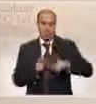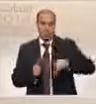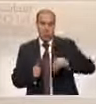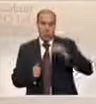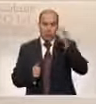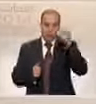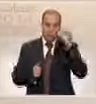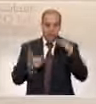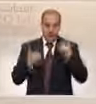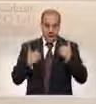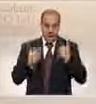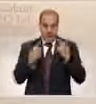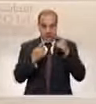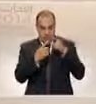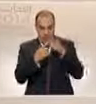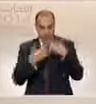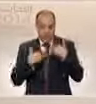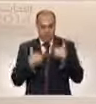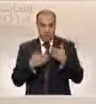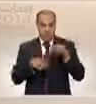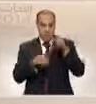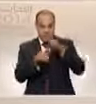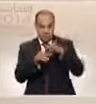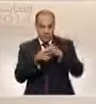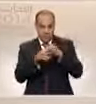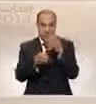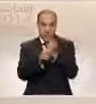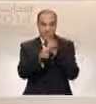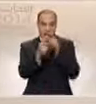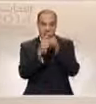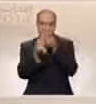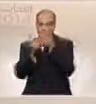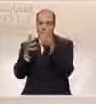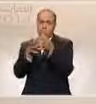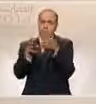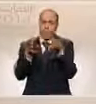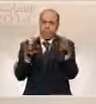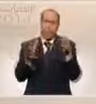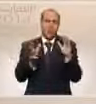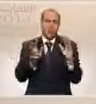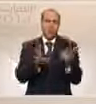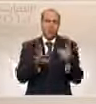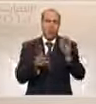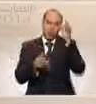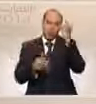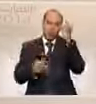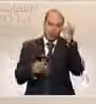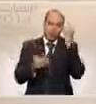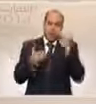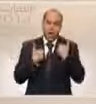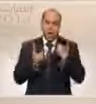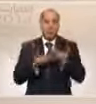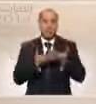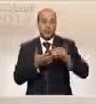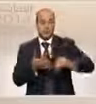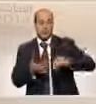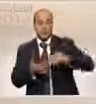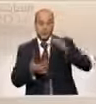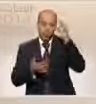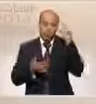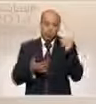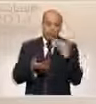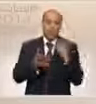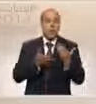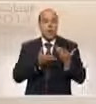وانا غايتي من ترشحه تحقيق اهداف عريضه لفائده تونس والفائده الشباب تونس